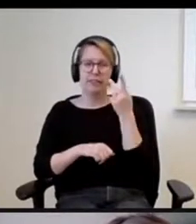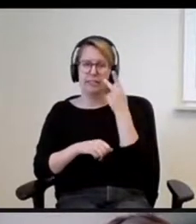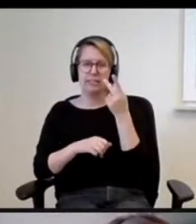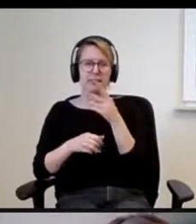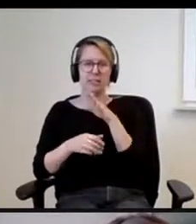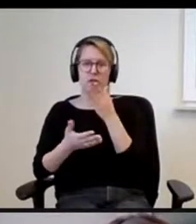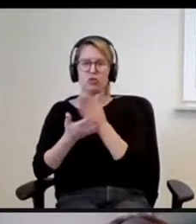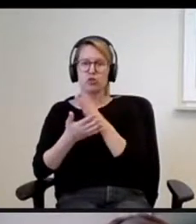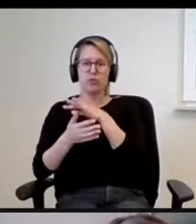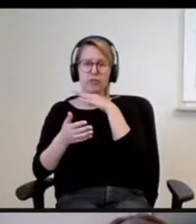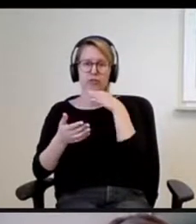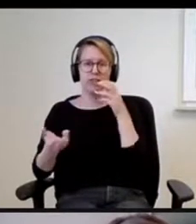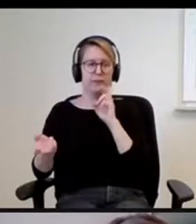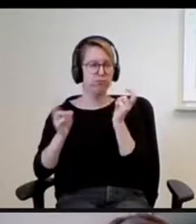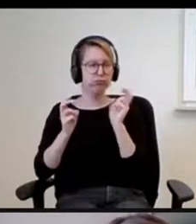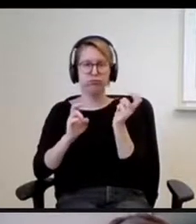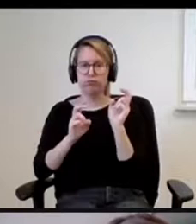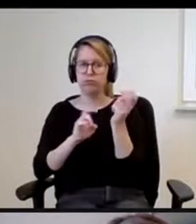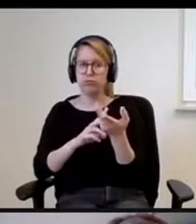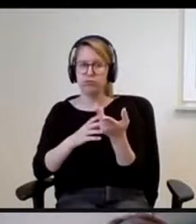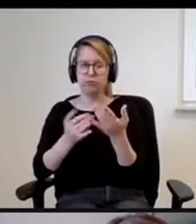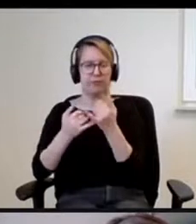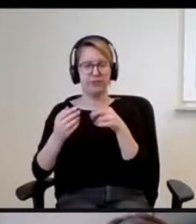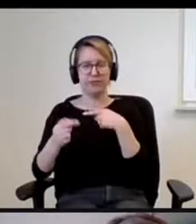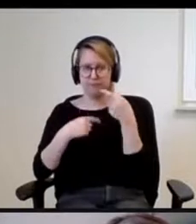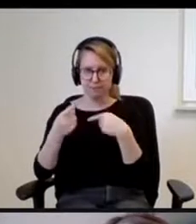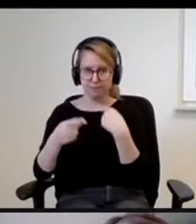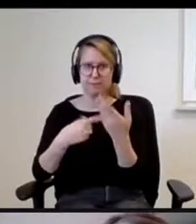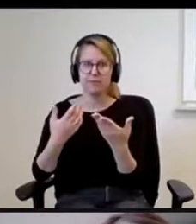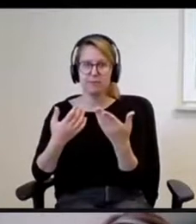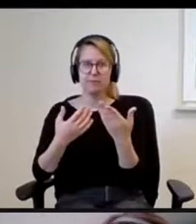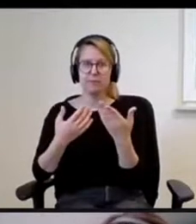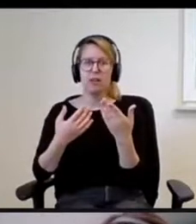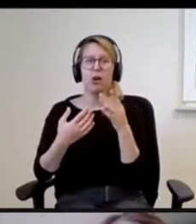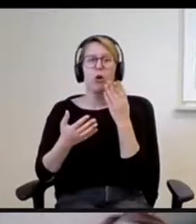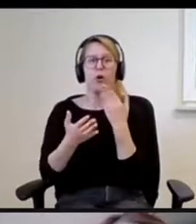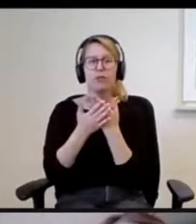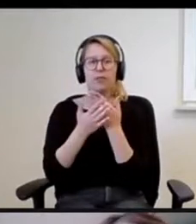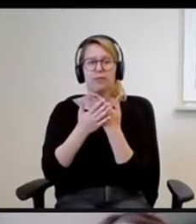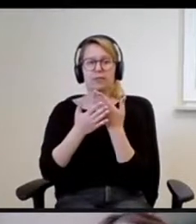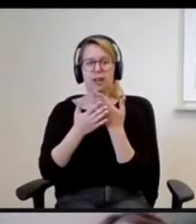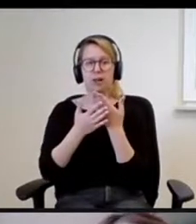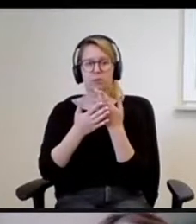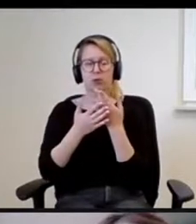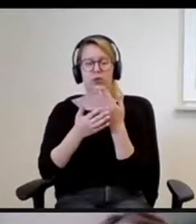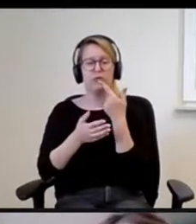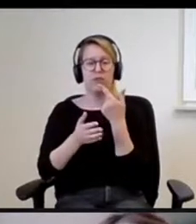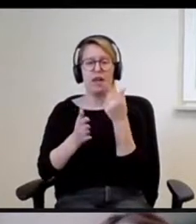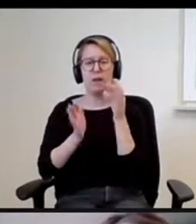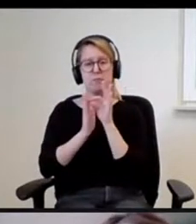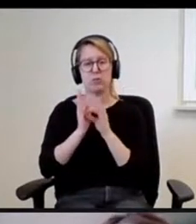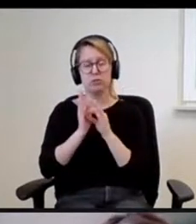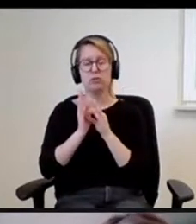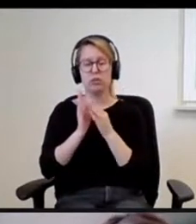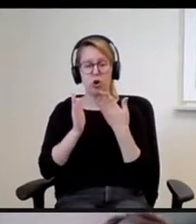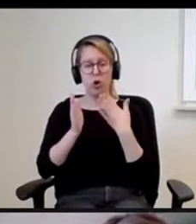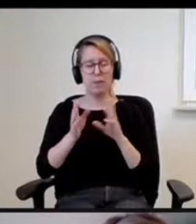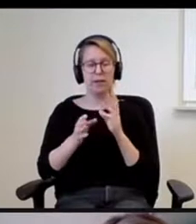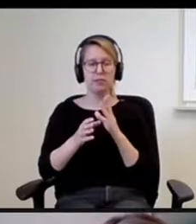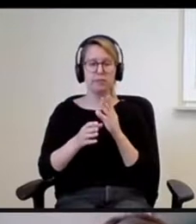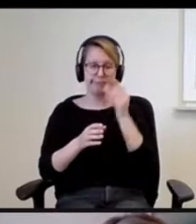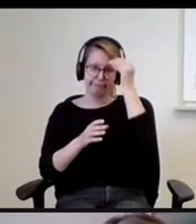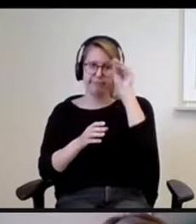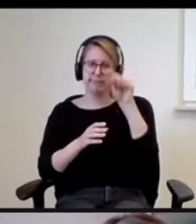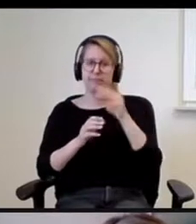bien sûr, il reste encore beaucoup de progrès à faire. Moi, je voulais juste mentionner deux points où on peut attendre des progrès. Là,